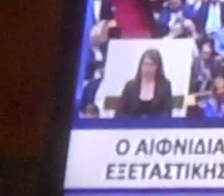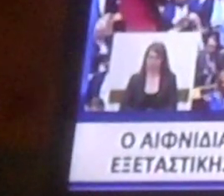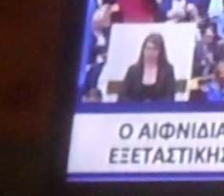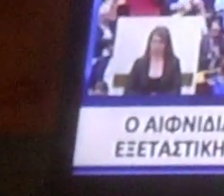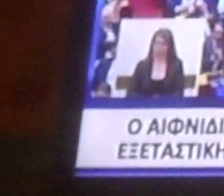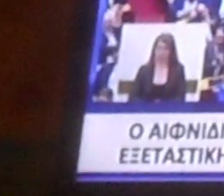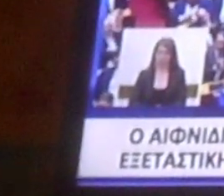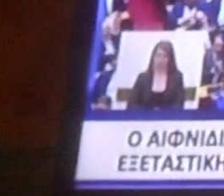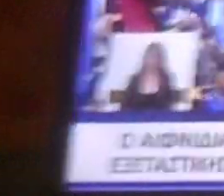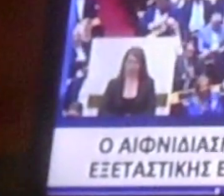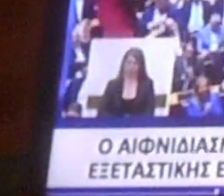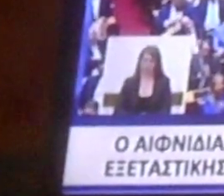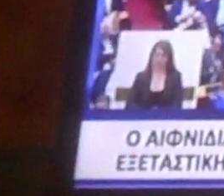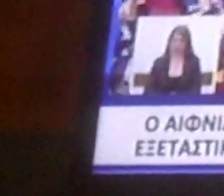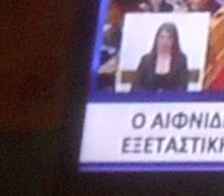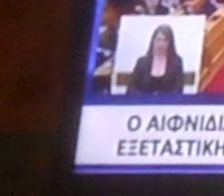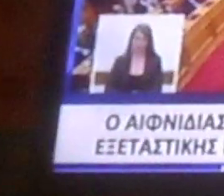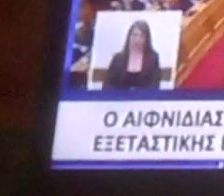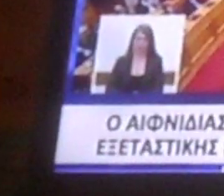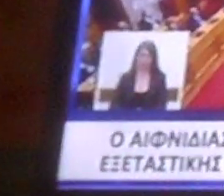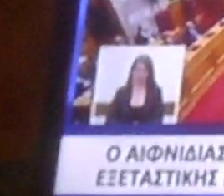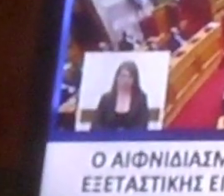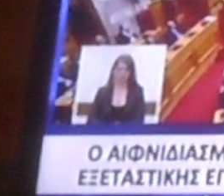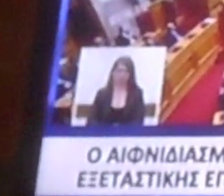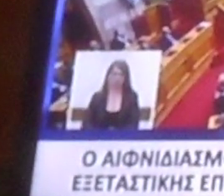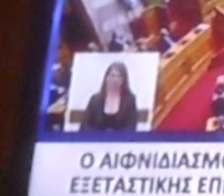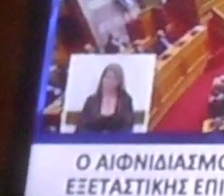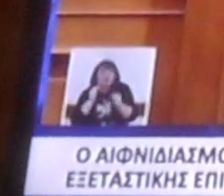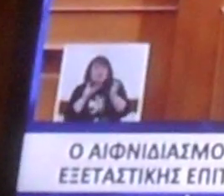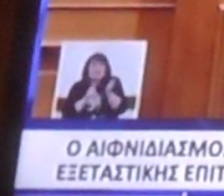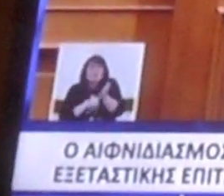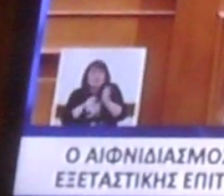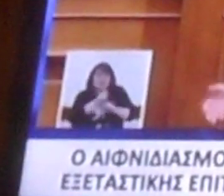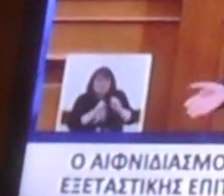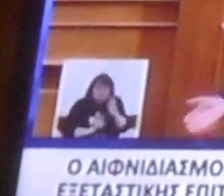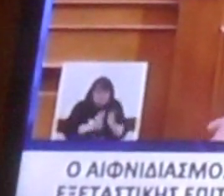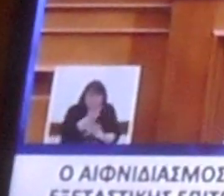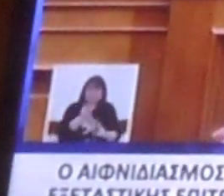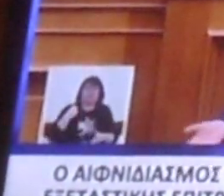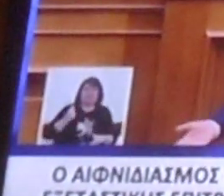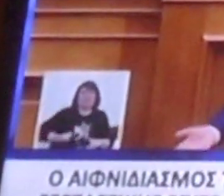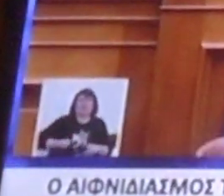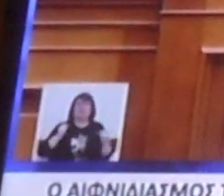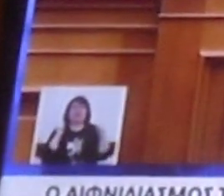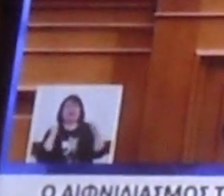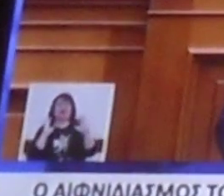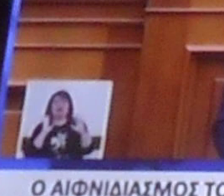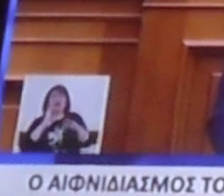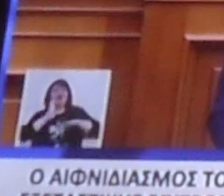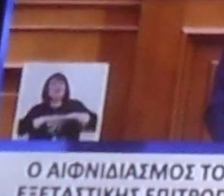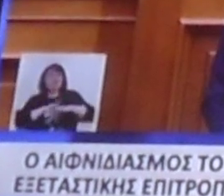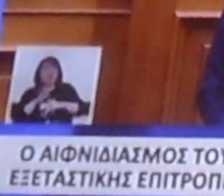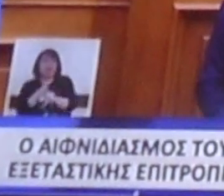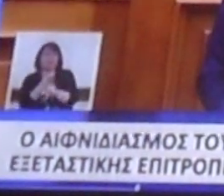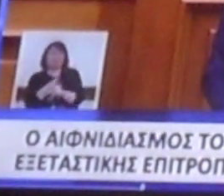μια λέξη και να περάσει ώρα και πάμε σπίτια μας. Γιατί είδα δύο ανθρώπους που κορόιδεψαν κατάμοτρα Έλληνες πατριώτες. Είπε προηγουμένως